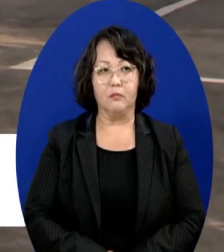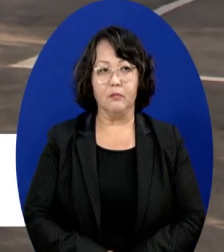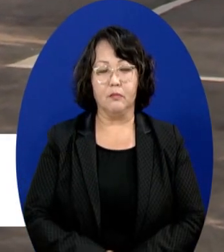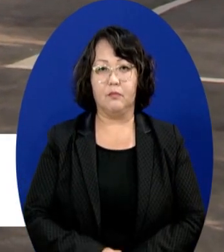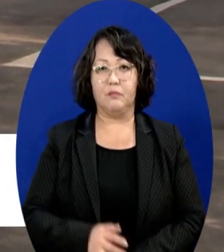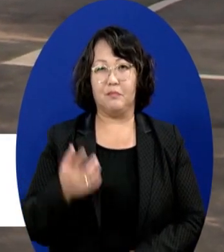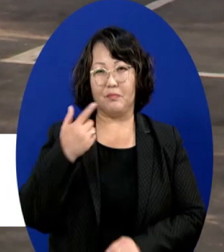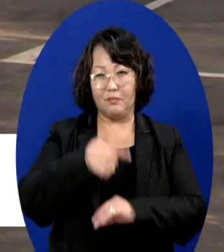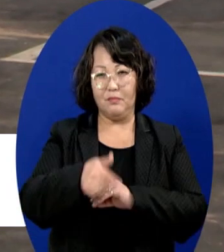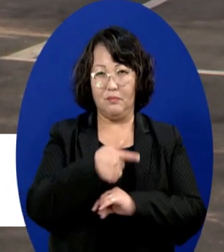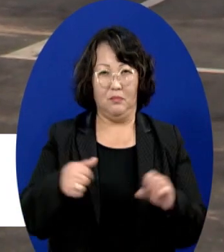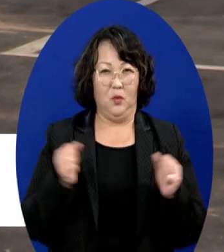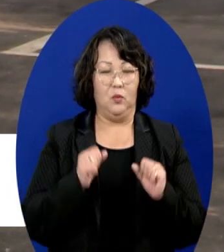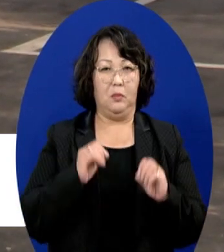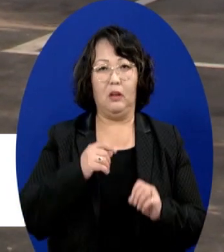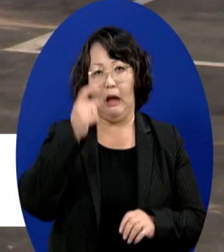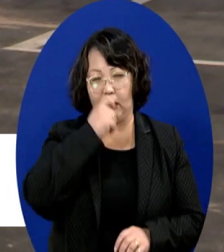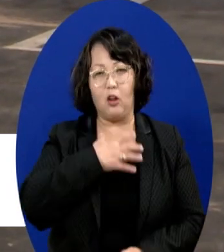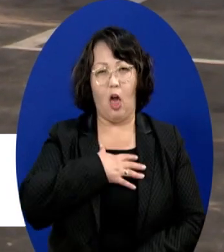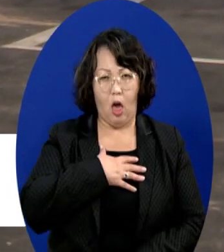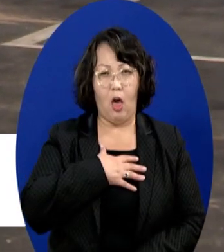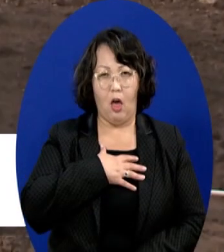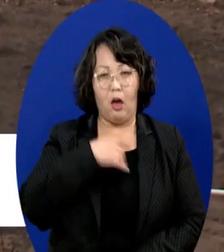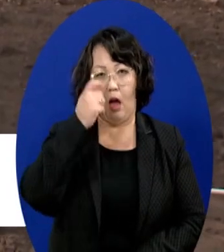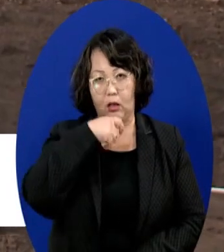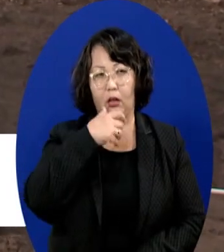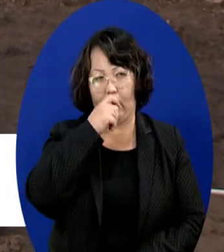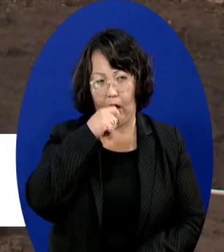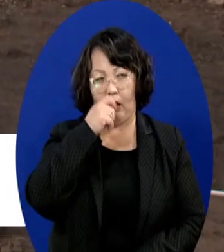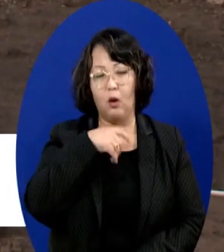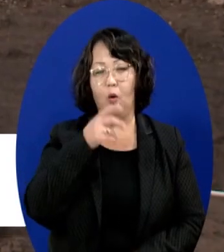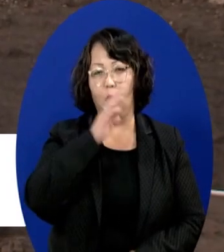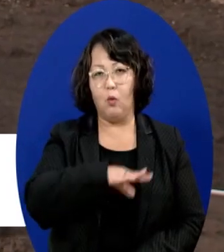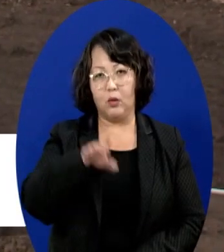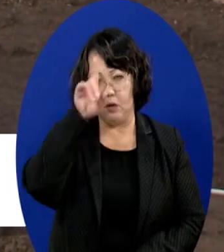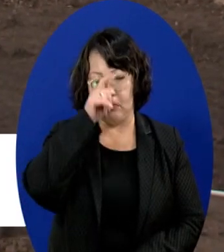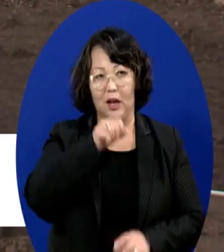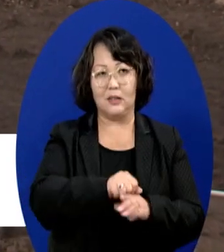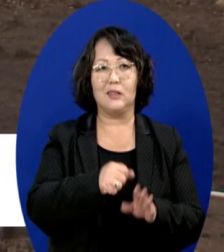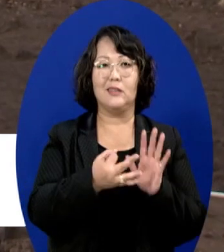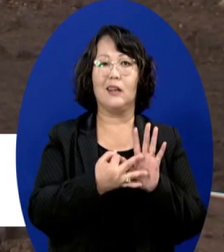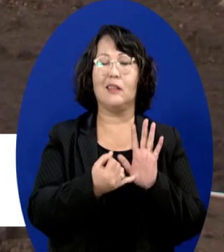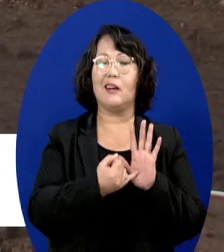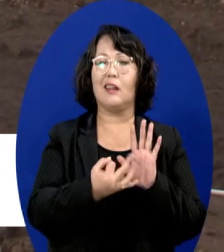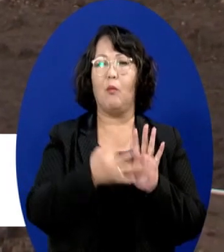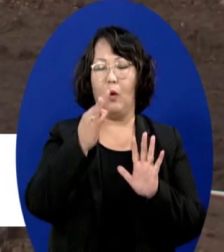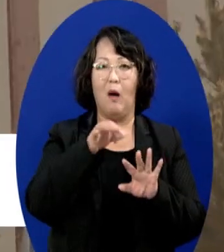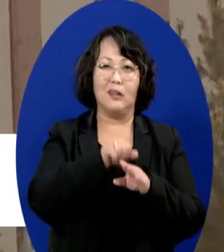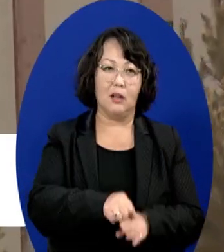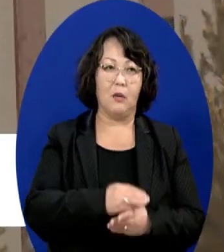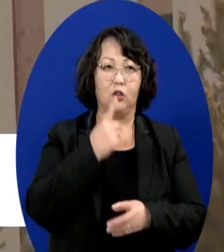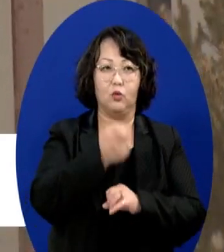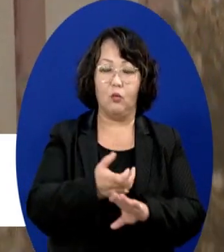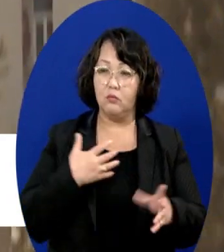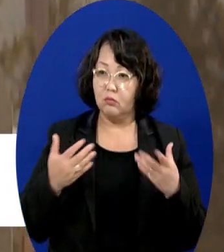За хүүтний үйлрэл эхэлж байгаатай холбоотойгоор ханиад томны дэгдэлт нэмэгдсэн. Хүүхдийн эмнэлгийн ачаалалж 68% та байна. Өмнөх оны мөнгөтэй харьцуулахад